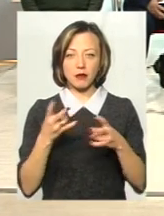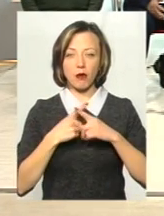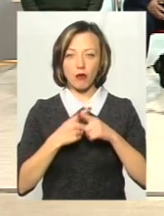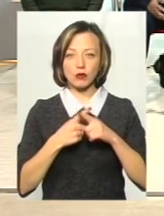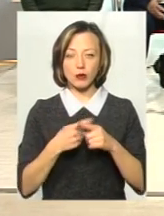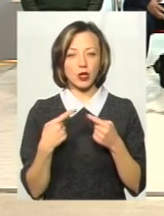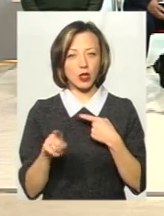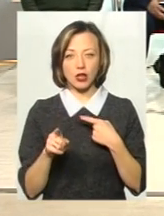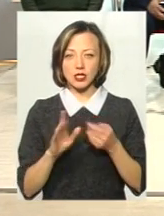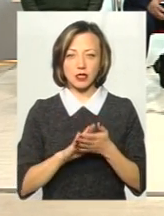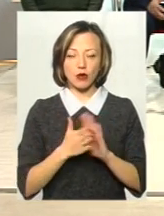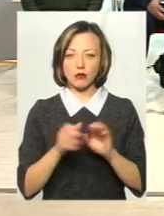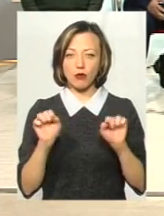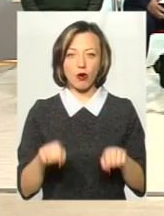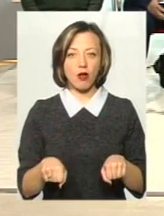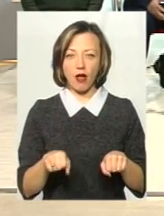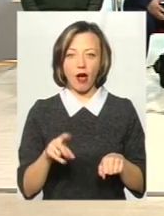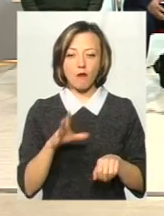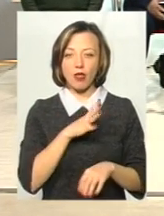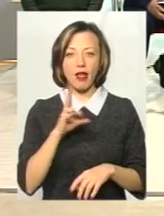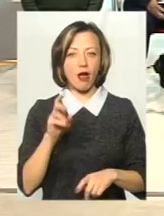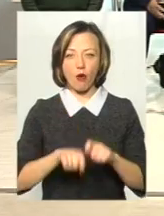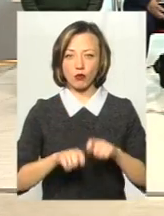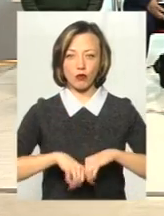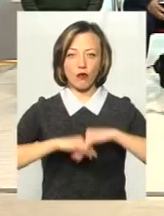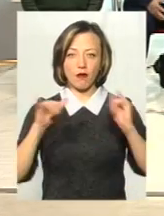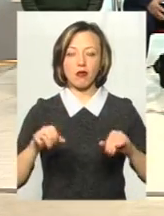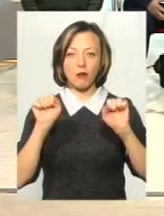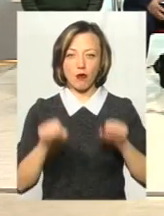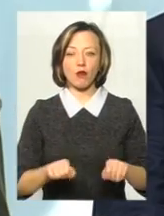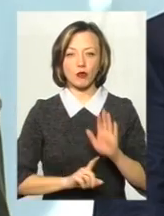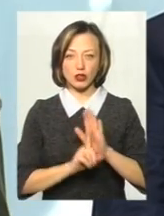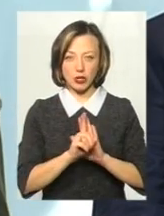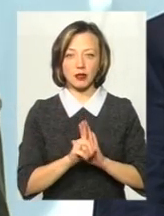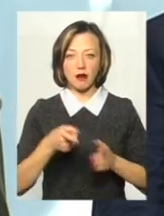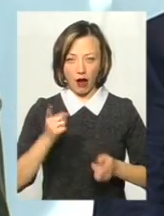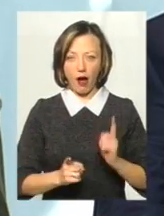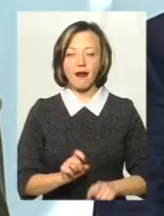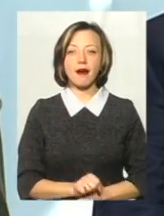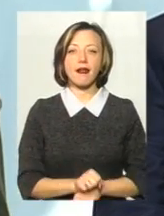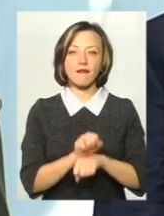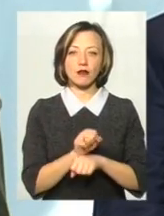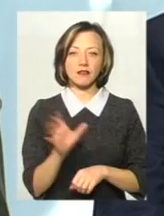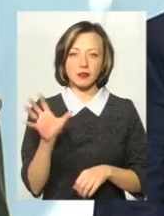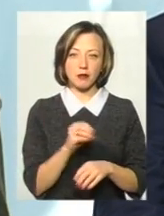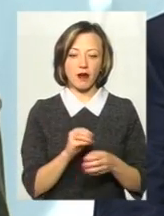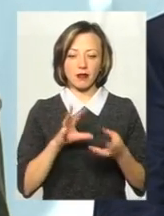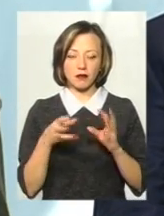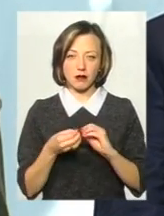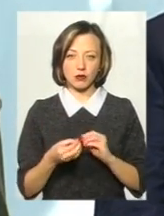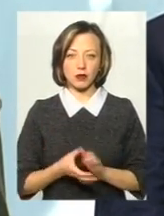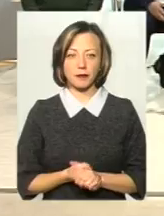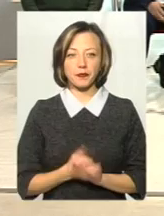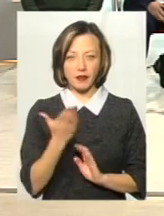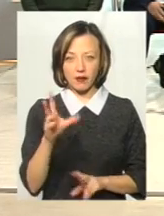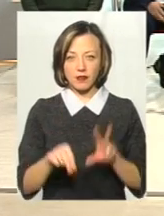що інакше ситуація могла вийти з-під контролю і могло початися реальна революція з всіма її відповідними наслідками. Ви